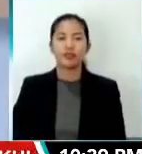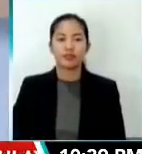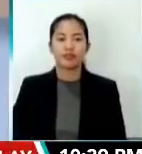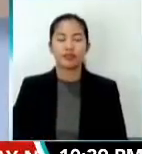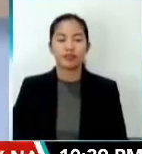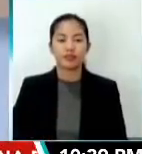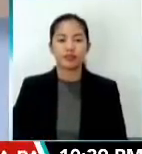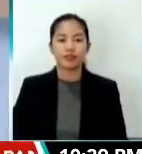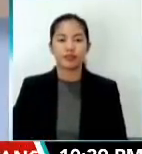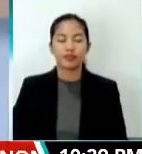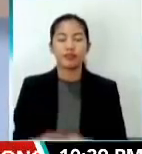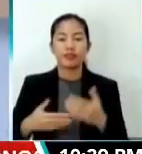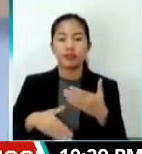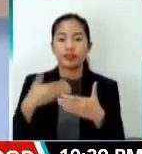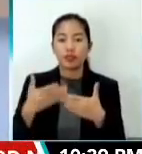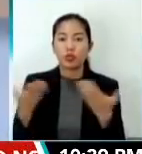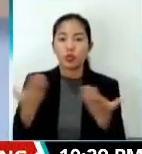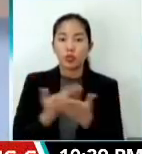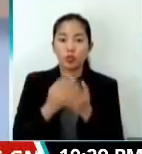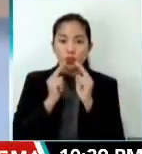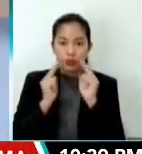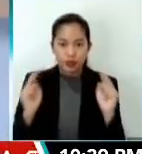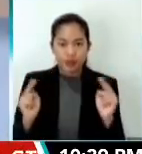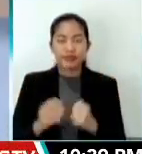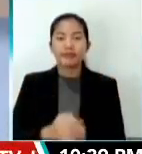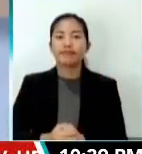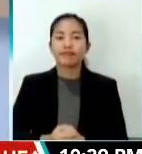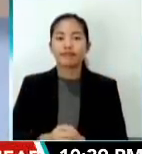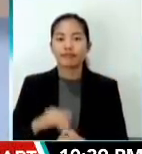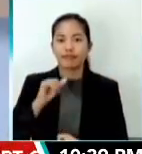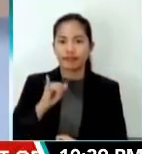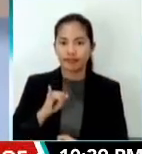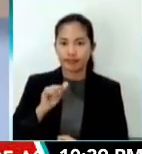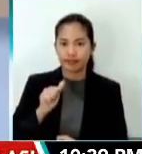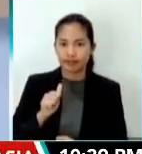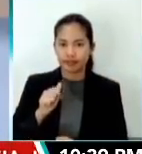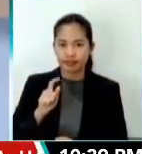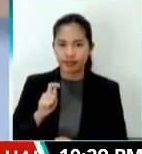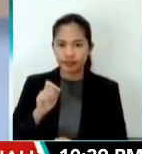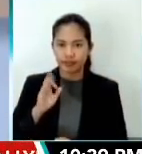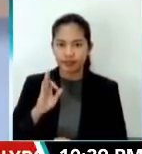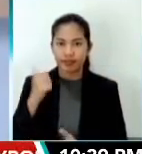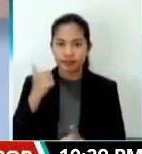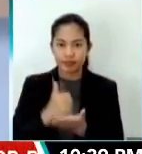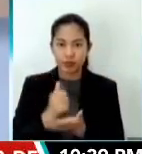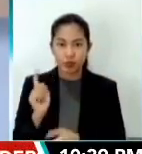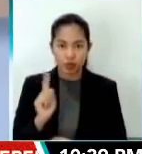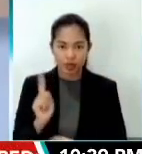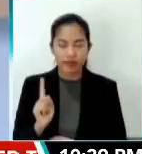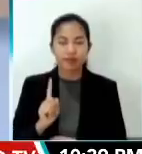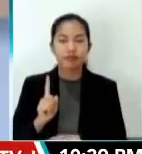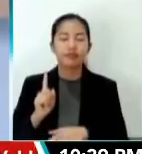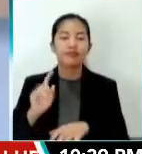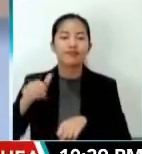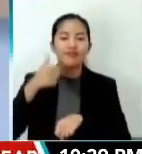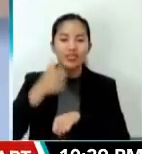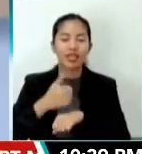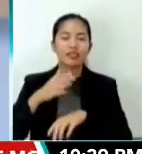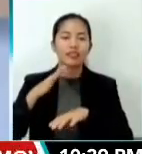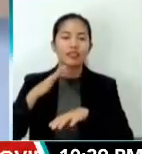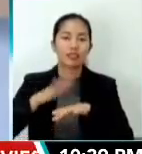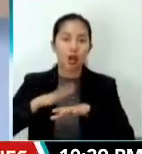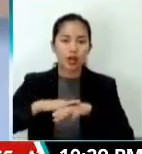Kapapasok lang pong balita ay naprubahan na ng Interagency Task Force na isailalim din sa Alert Level 3 ang Laguna simula sa